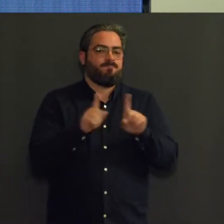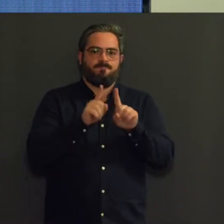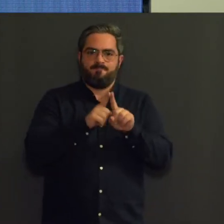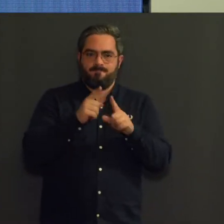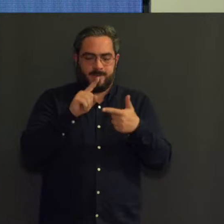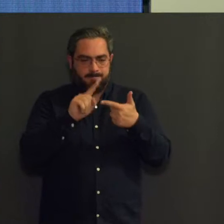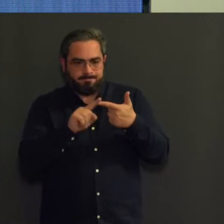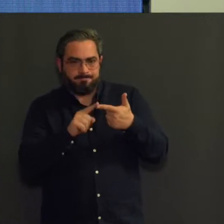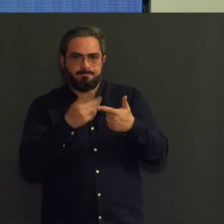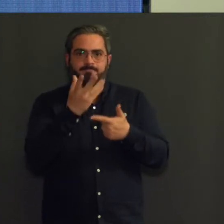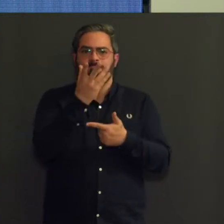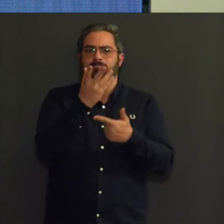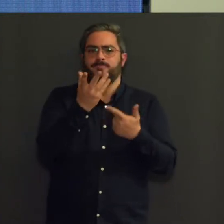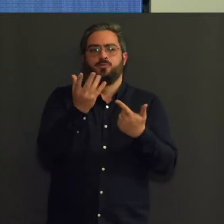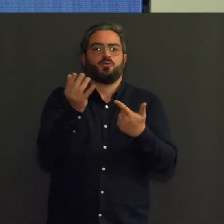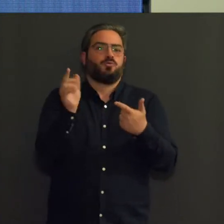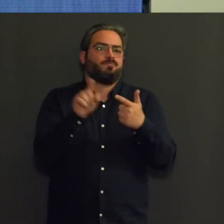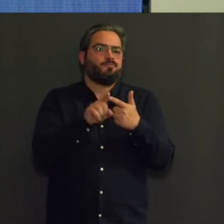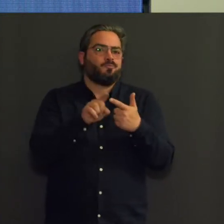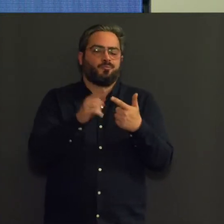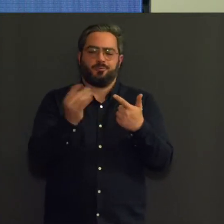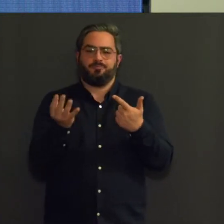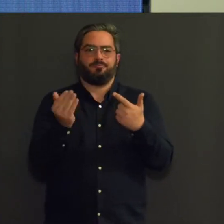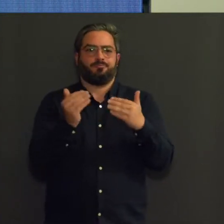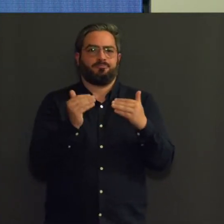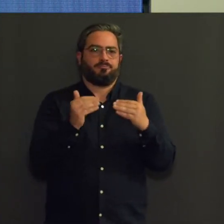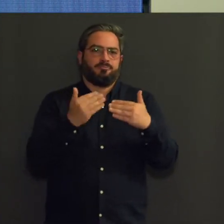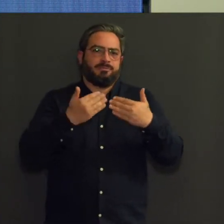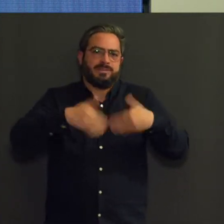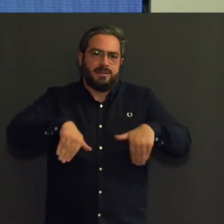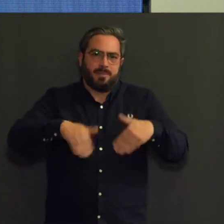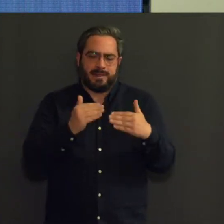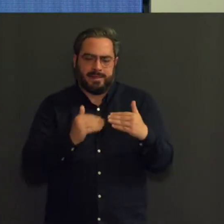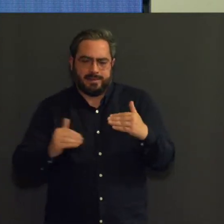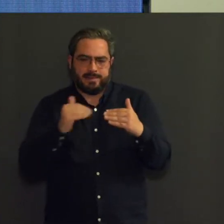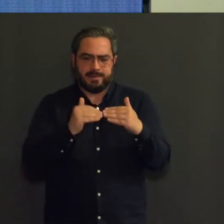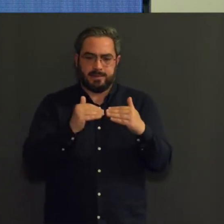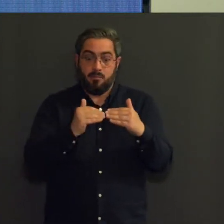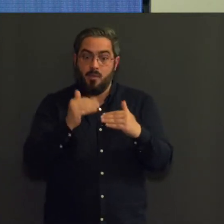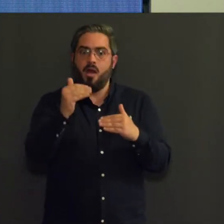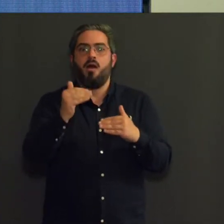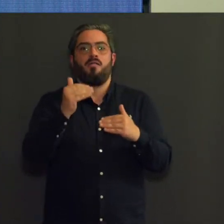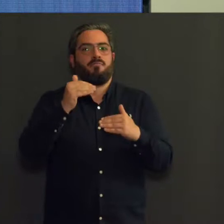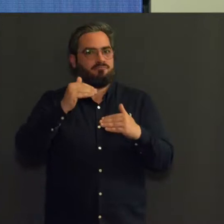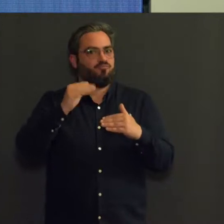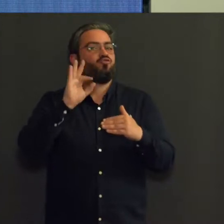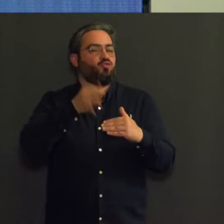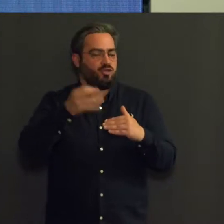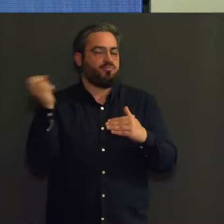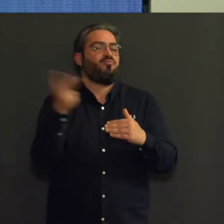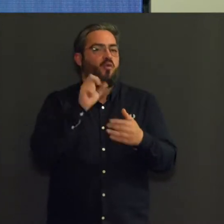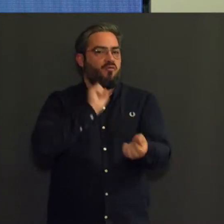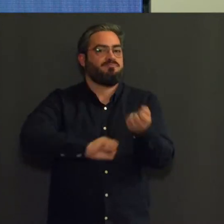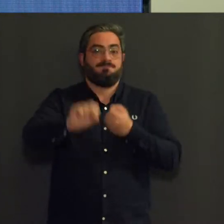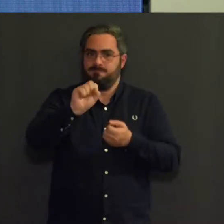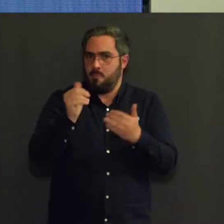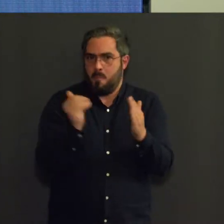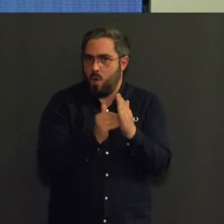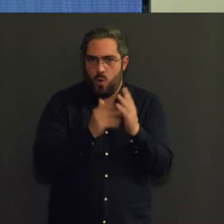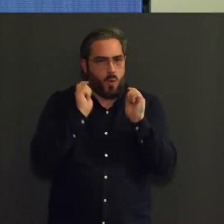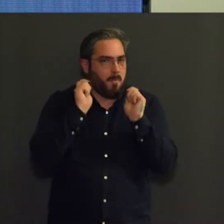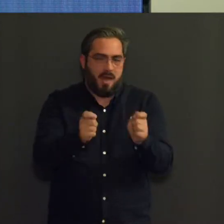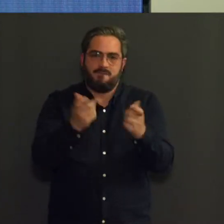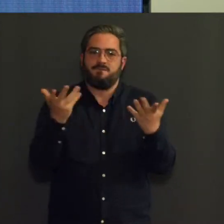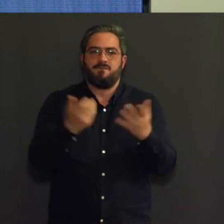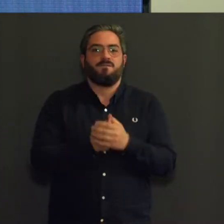limitation bien précise, au-delà de laquelle on peut dire que l'on est protégé. Il faut d'ailleurs savoir aussi qu'il n'y a pas que